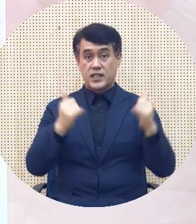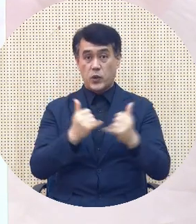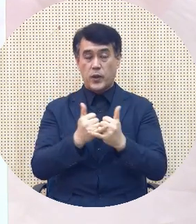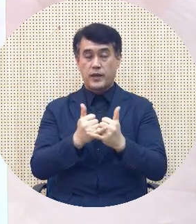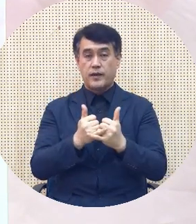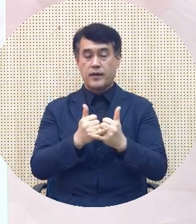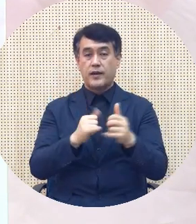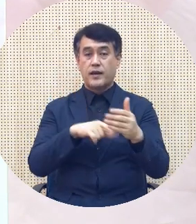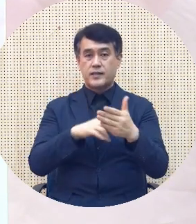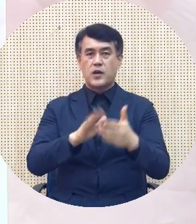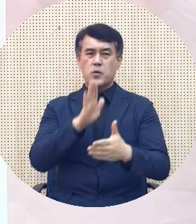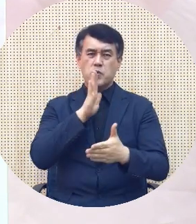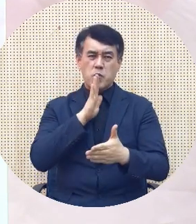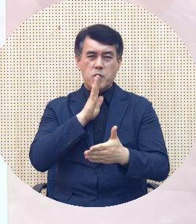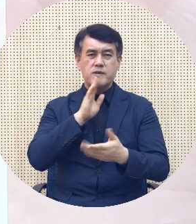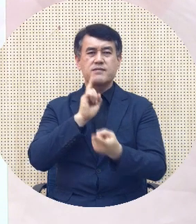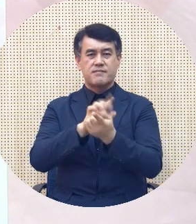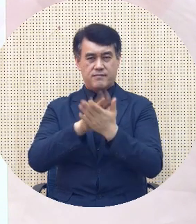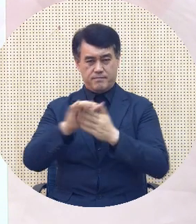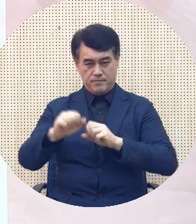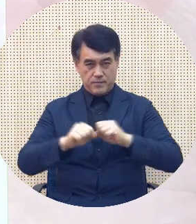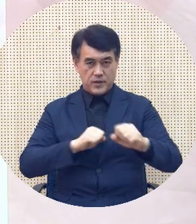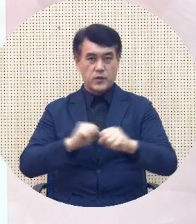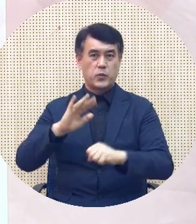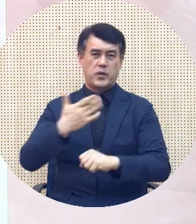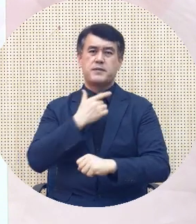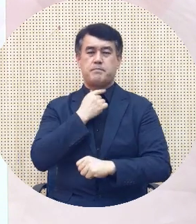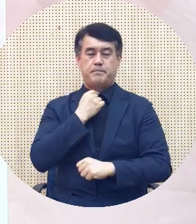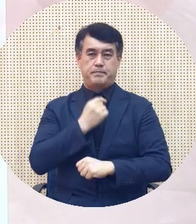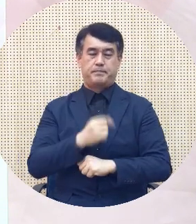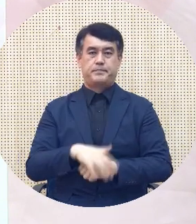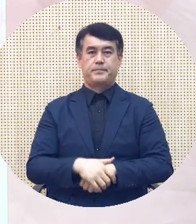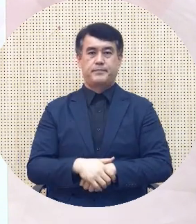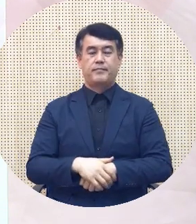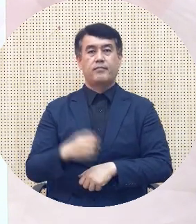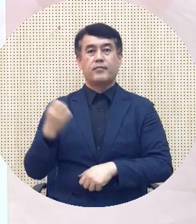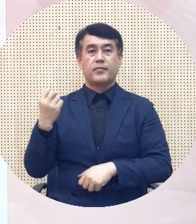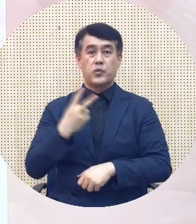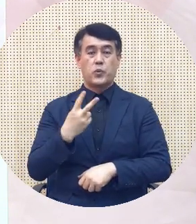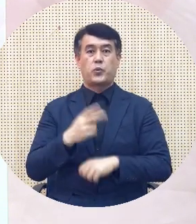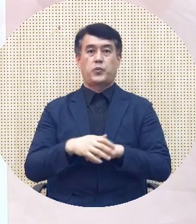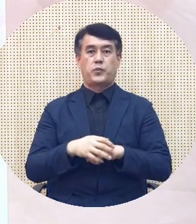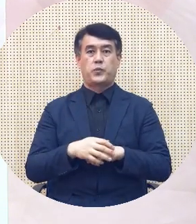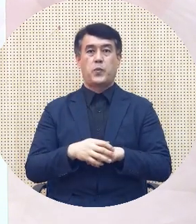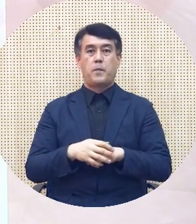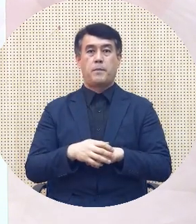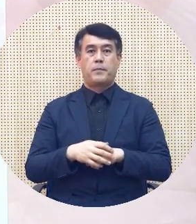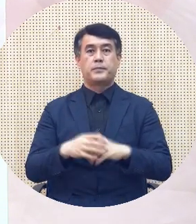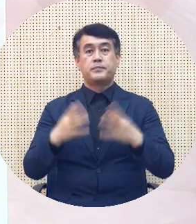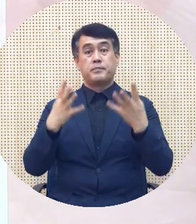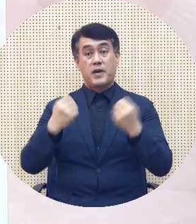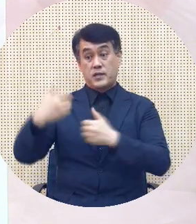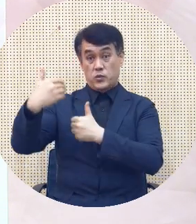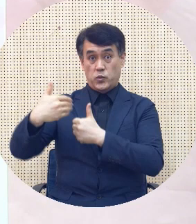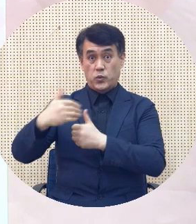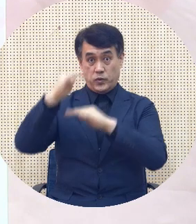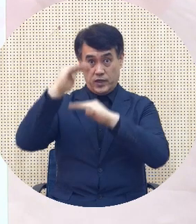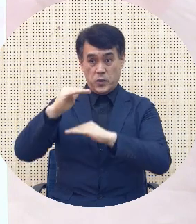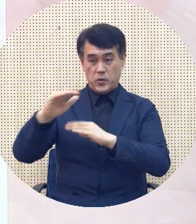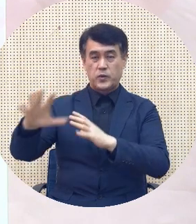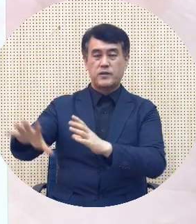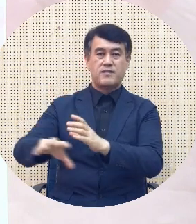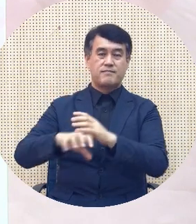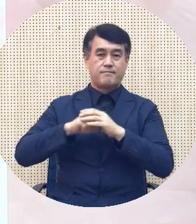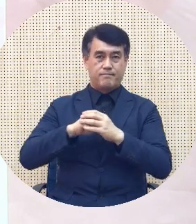지역사회에서 반드시 실천이 되기를 또한 바랍니다. 또 그 많은 요구사항들을